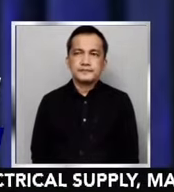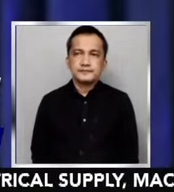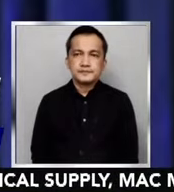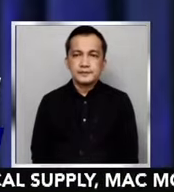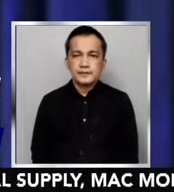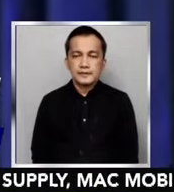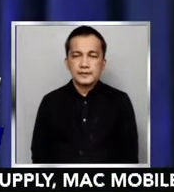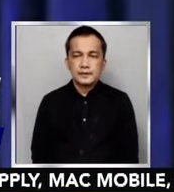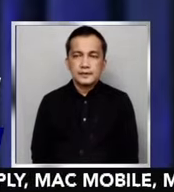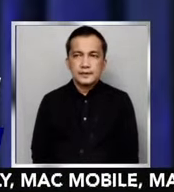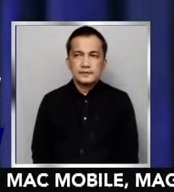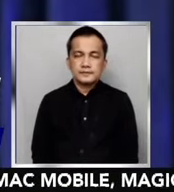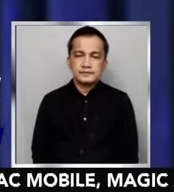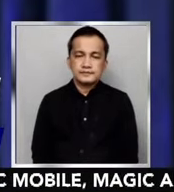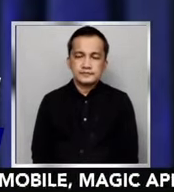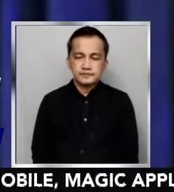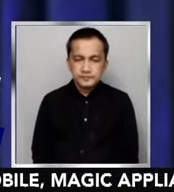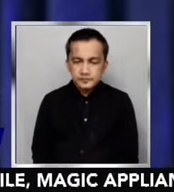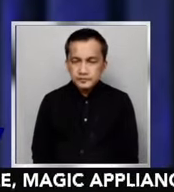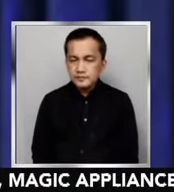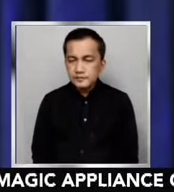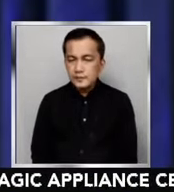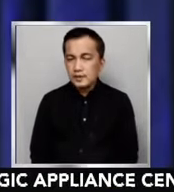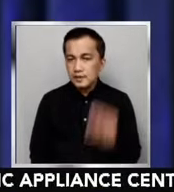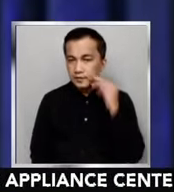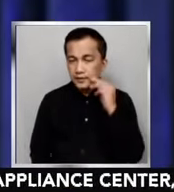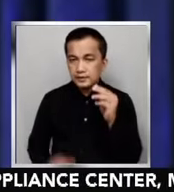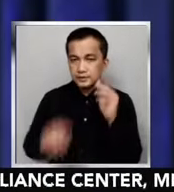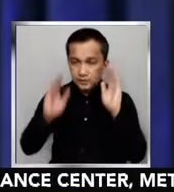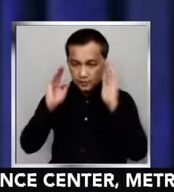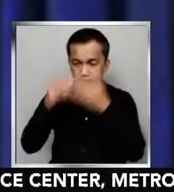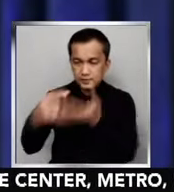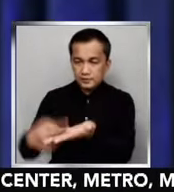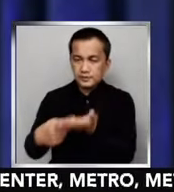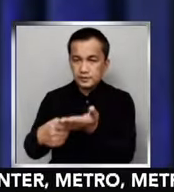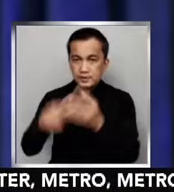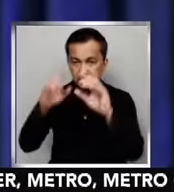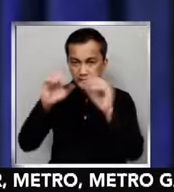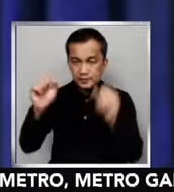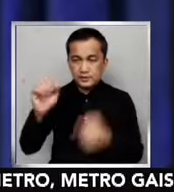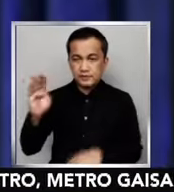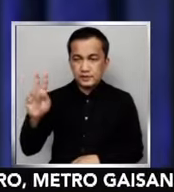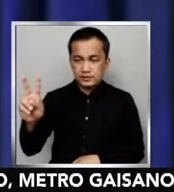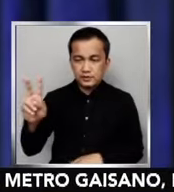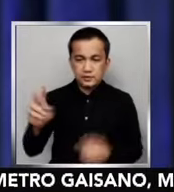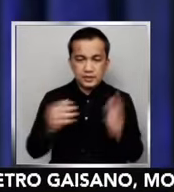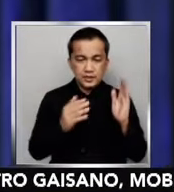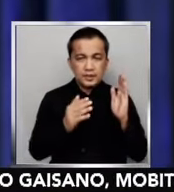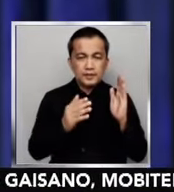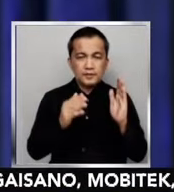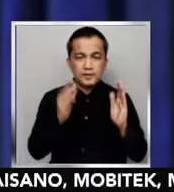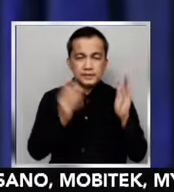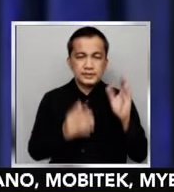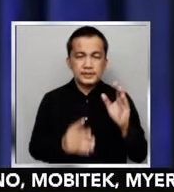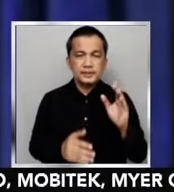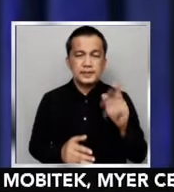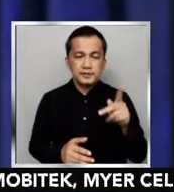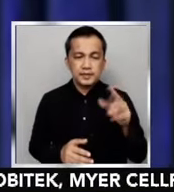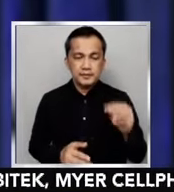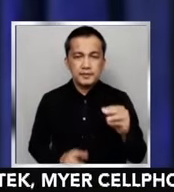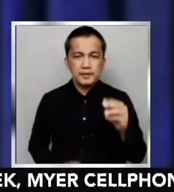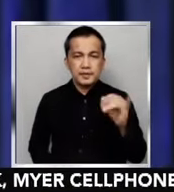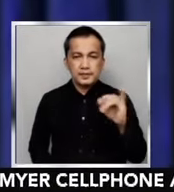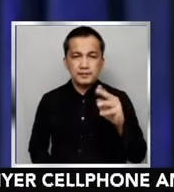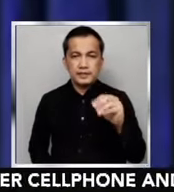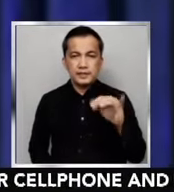may Mel sumentro ang pag-uusap nina Pangulong Bongbong Marcos at Malaysian prime minister anwar ibrahim sa o